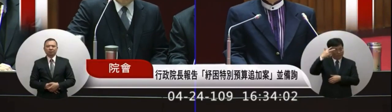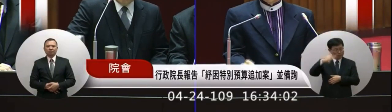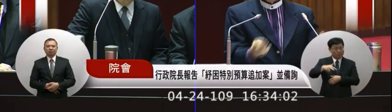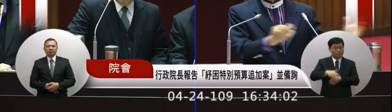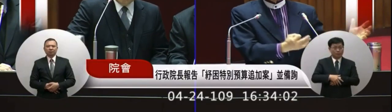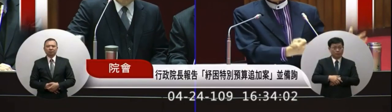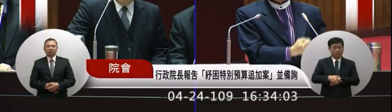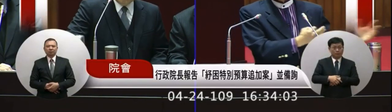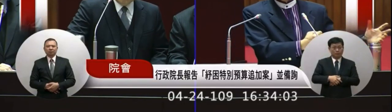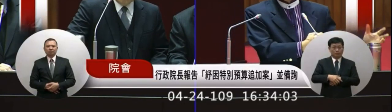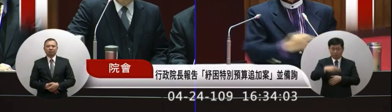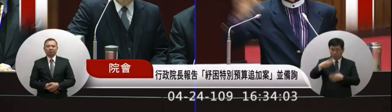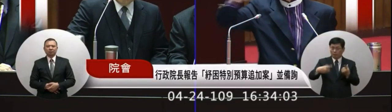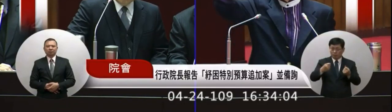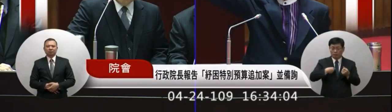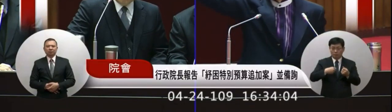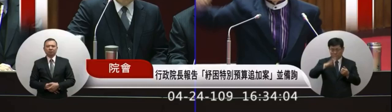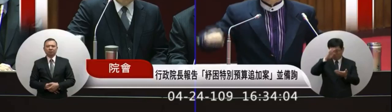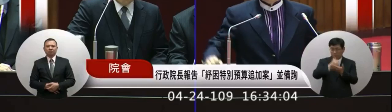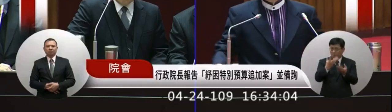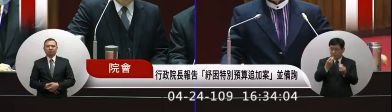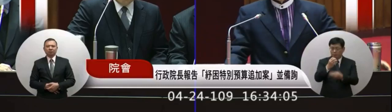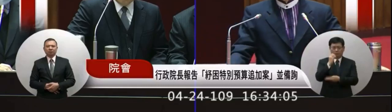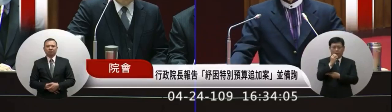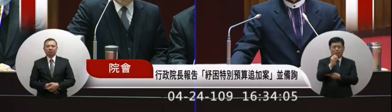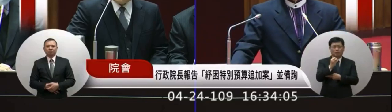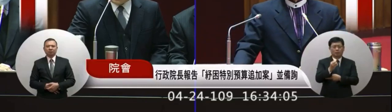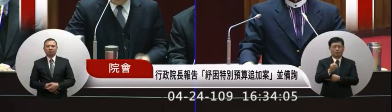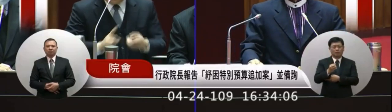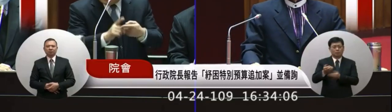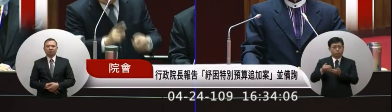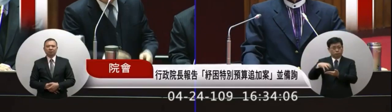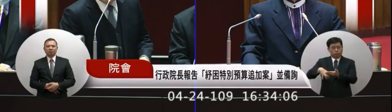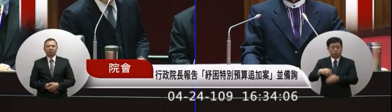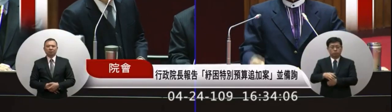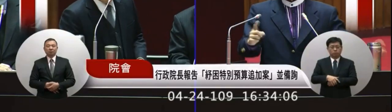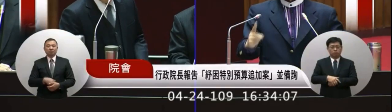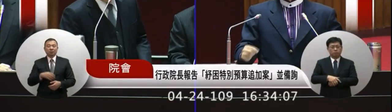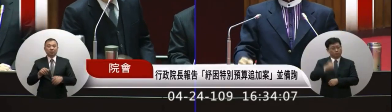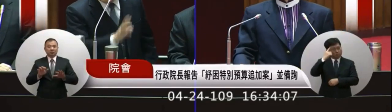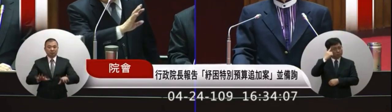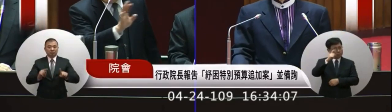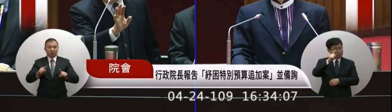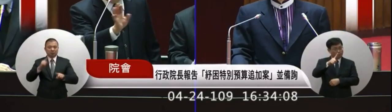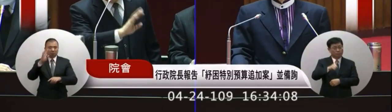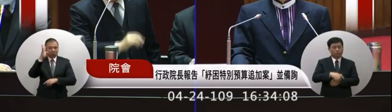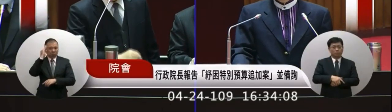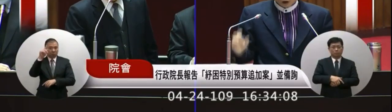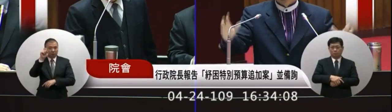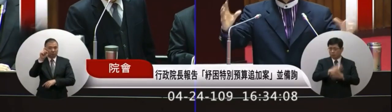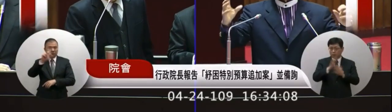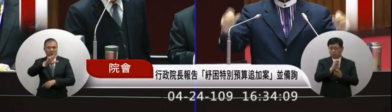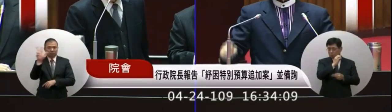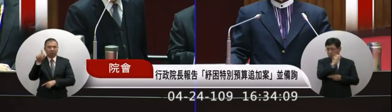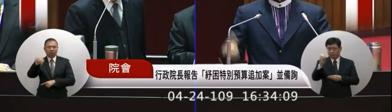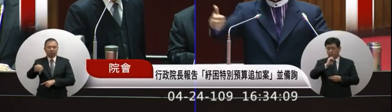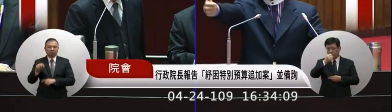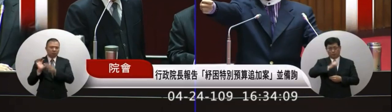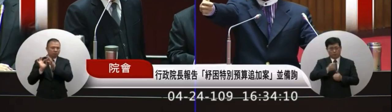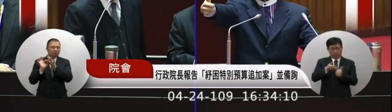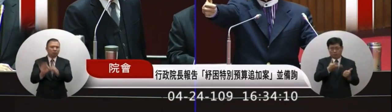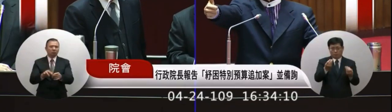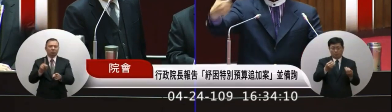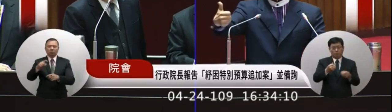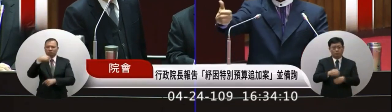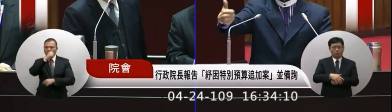去，又另外礼拜又零确诊，盘石见不算了 哦。哎，十一天啊！ 啊，十一天了嘛哦。 十一天都无病毒病例啊。 我嘛就